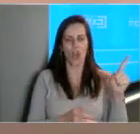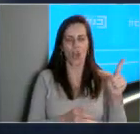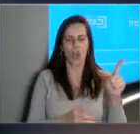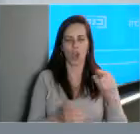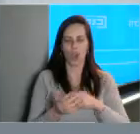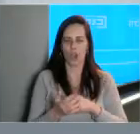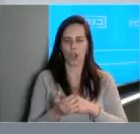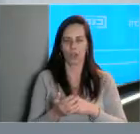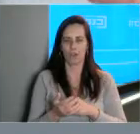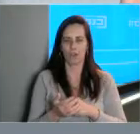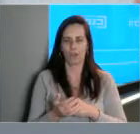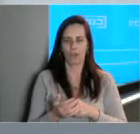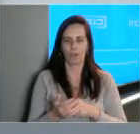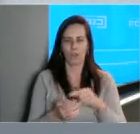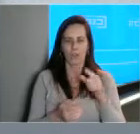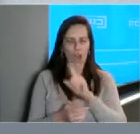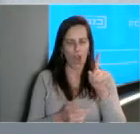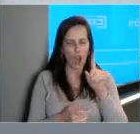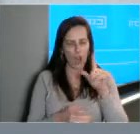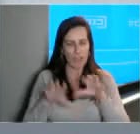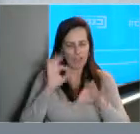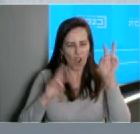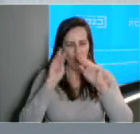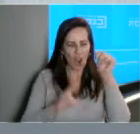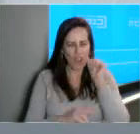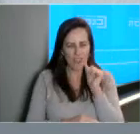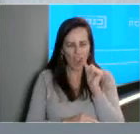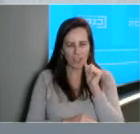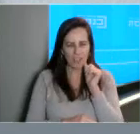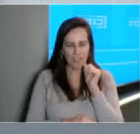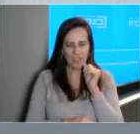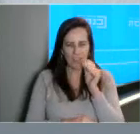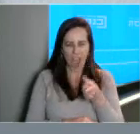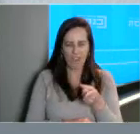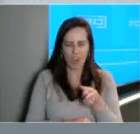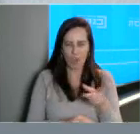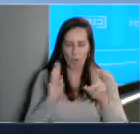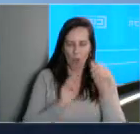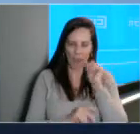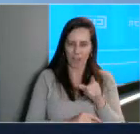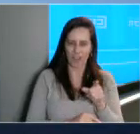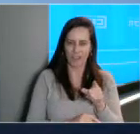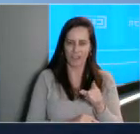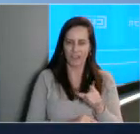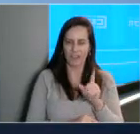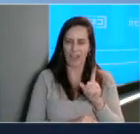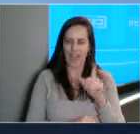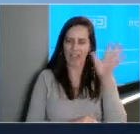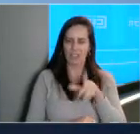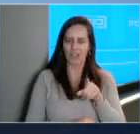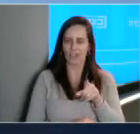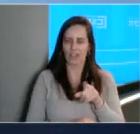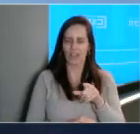כחול לבן בקלפיות. לא נשים כחול לבן בקלפיות, צועק גנץ, אבל הוא יושב ראש כחול לבן. הוא יושב ראש כחול לבן, הסרטון